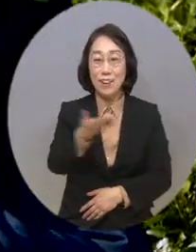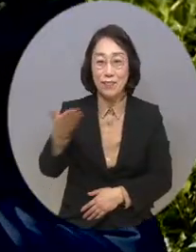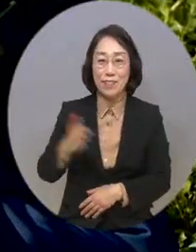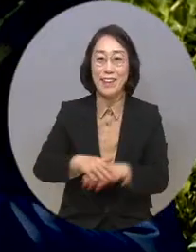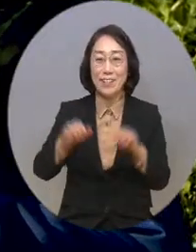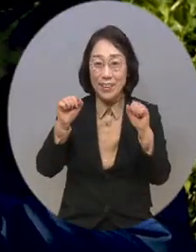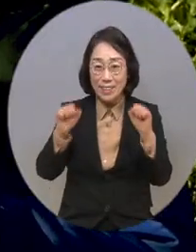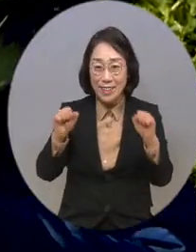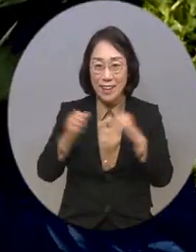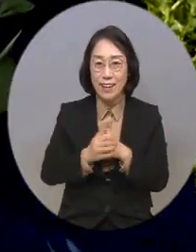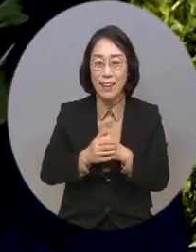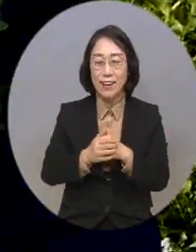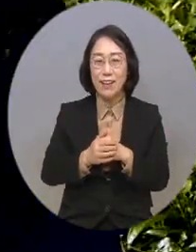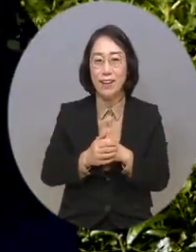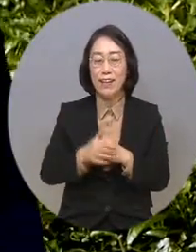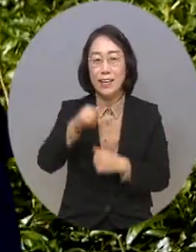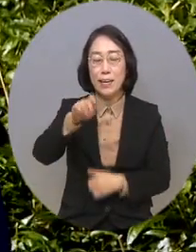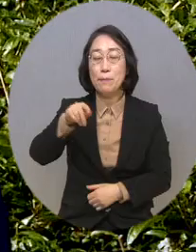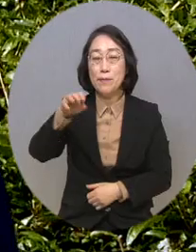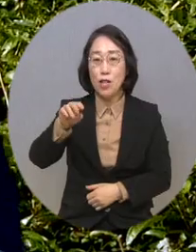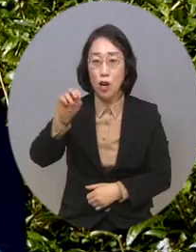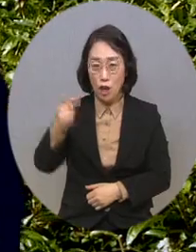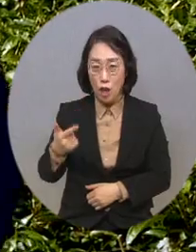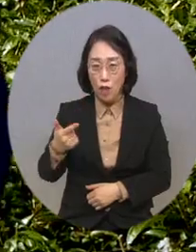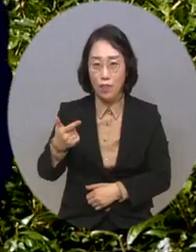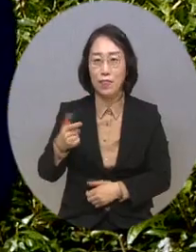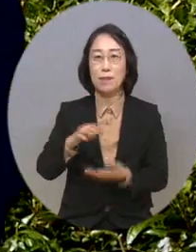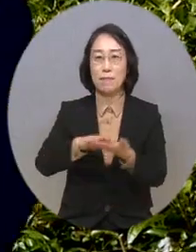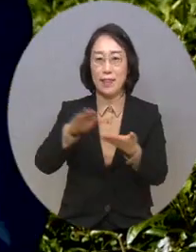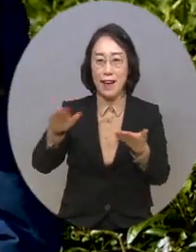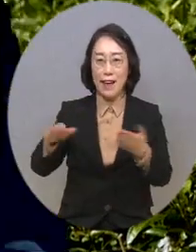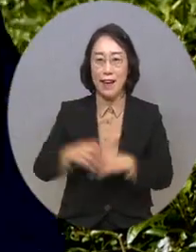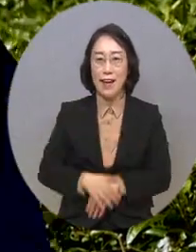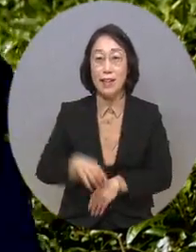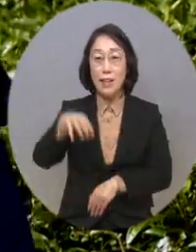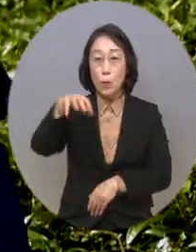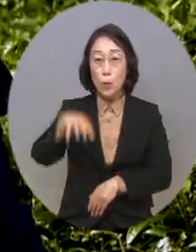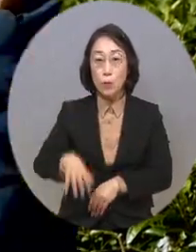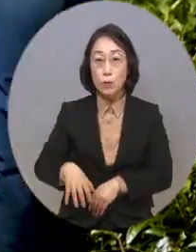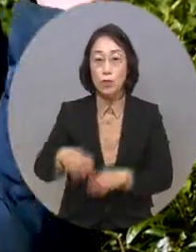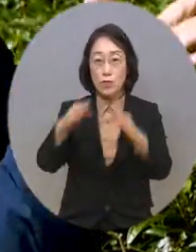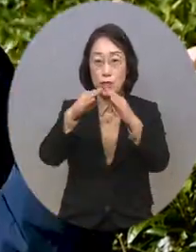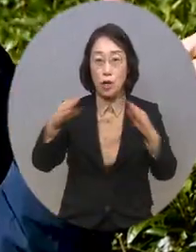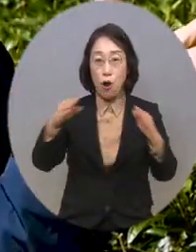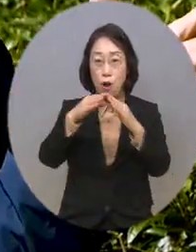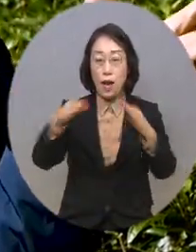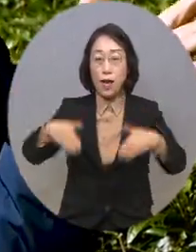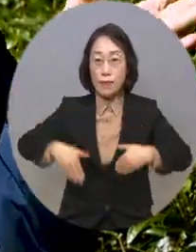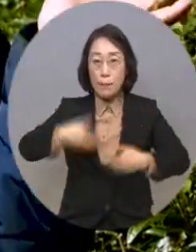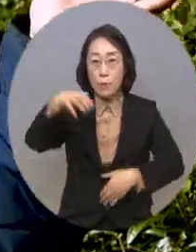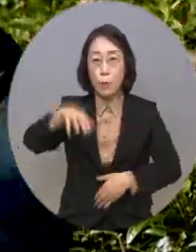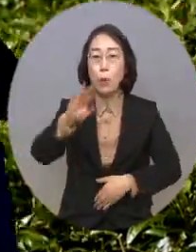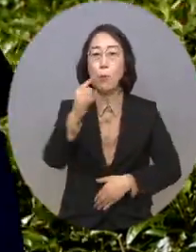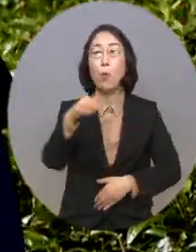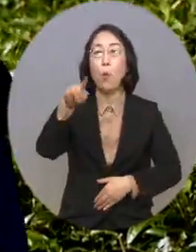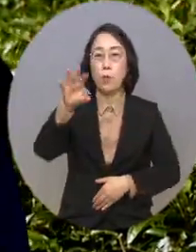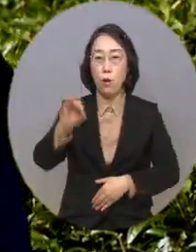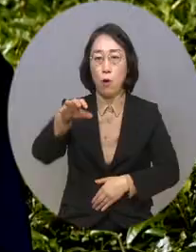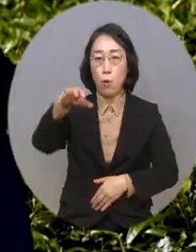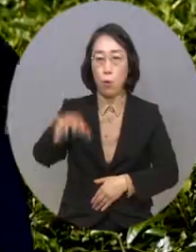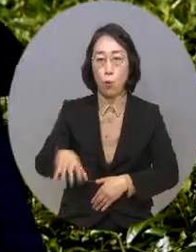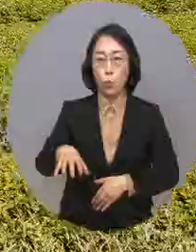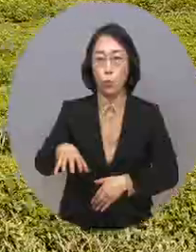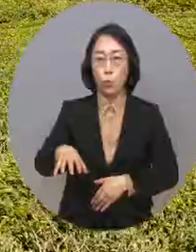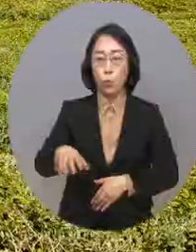안내양 TV 가수 김정현입니다. 아, 이곳은요 전라남도 보성입니다.